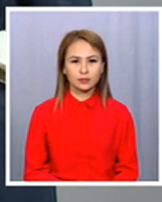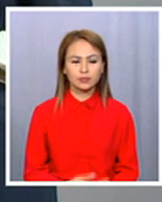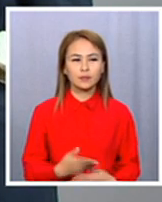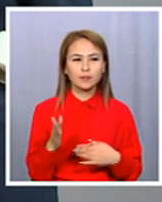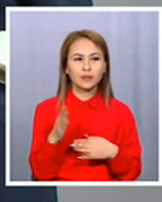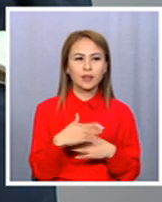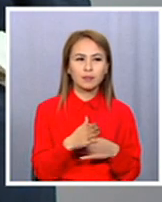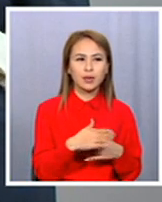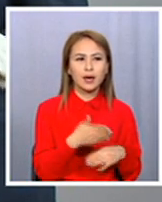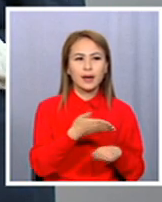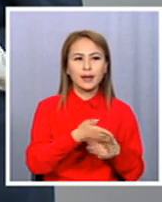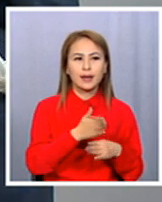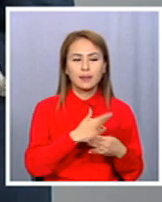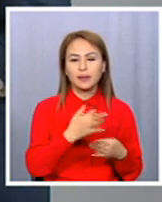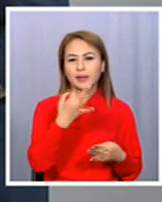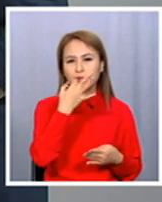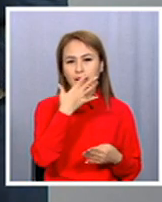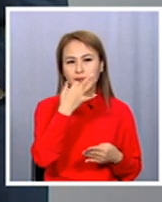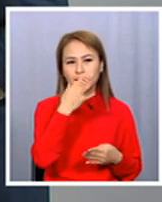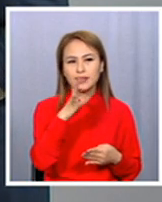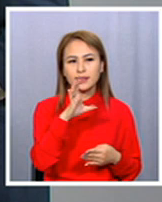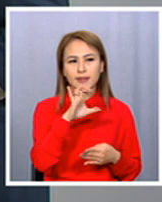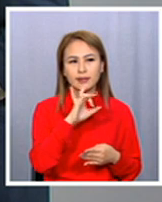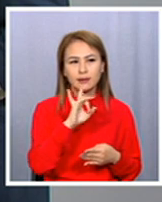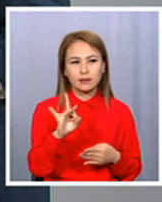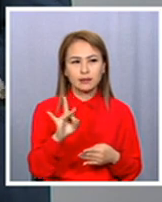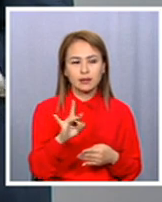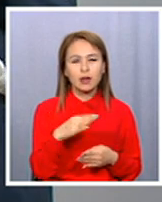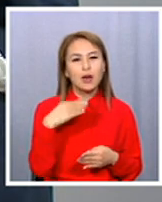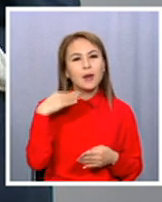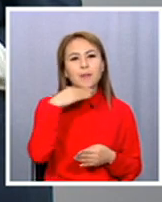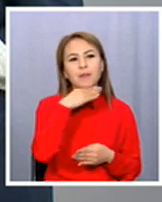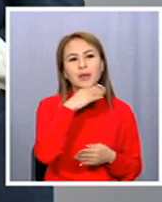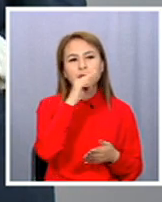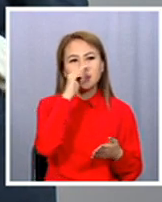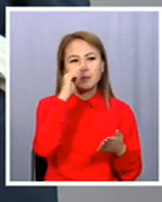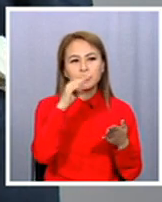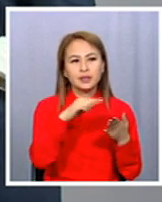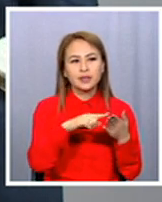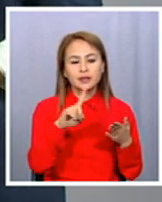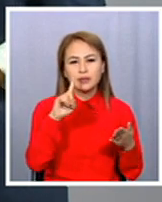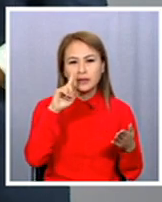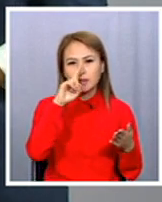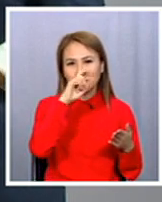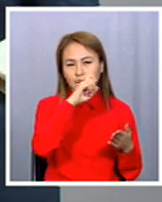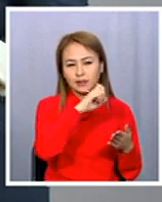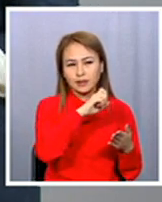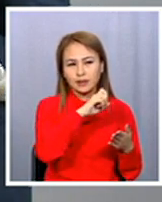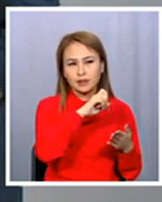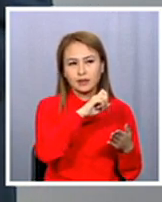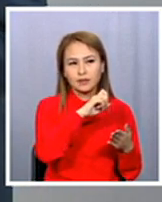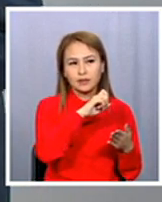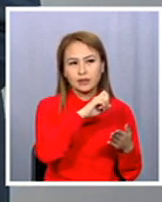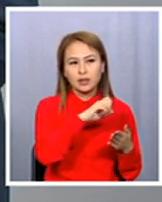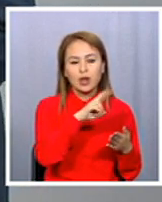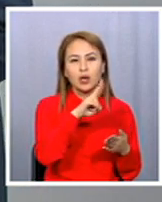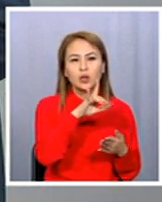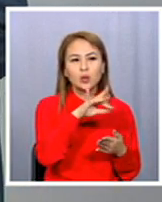Рыба, хлеб, яйцо и сыр, мясо, птица и